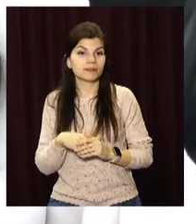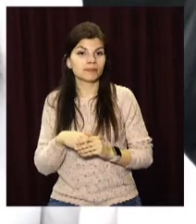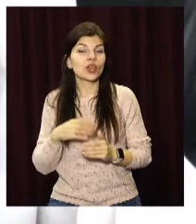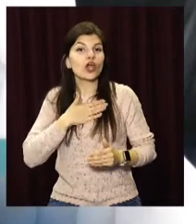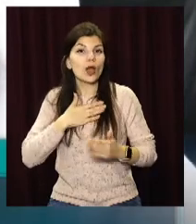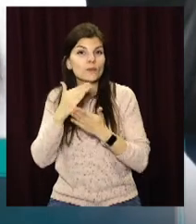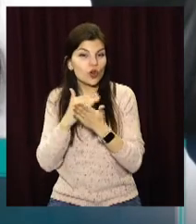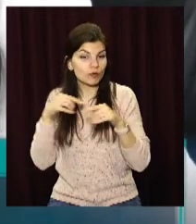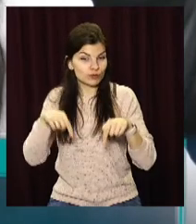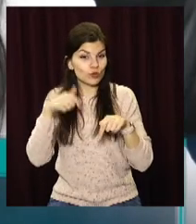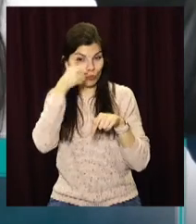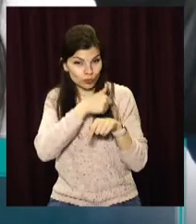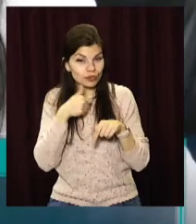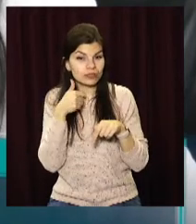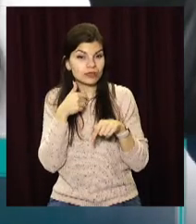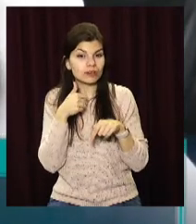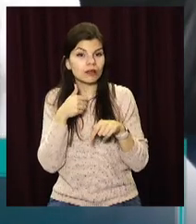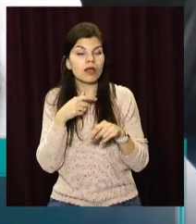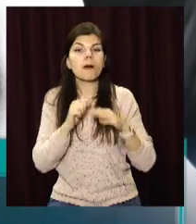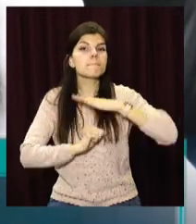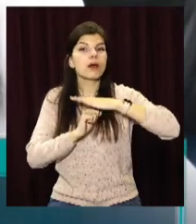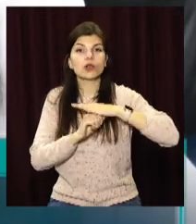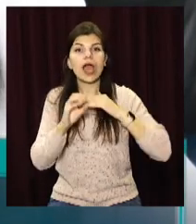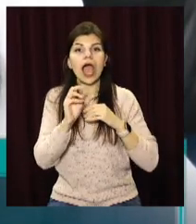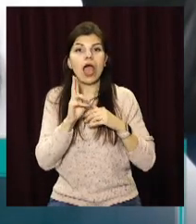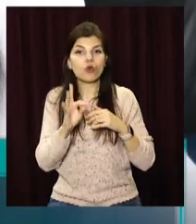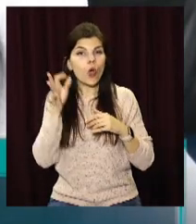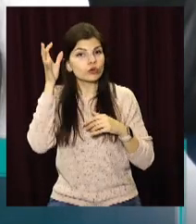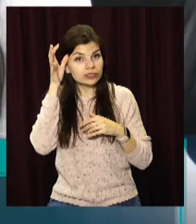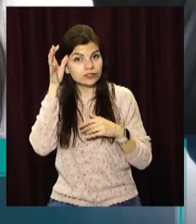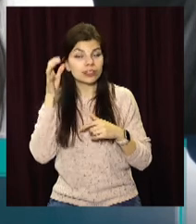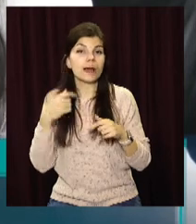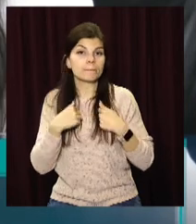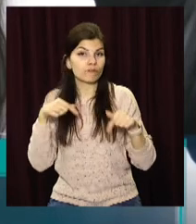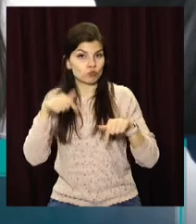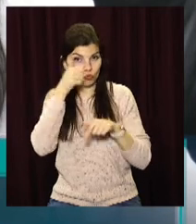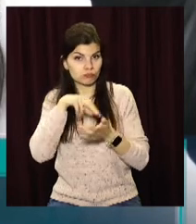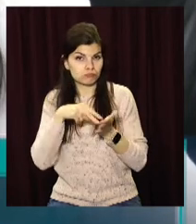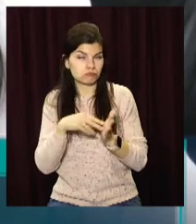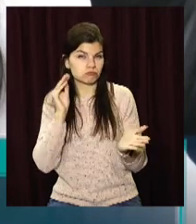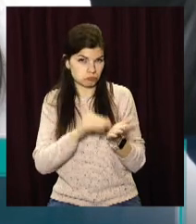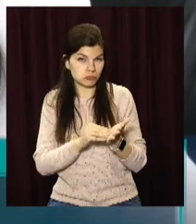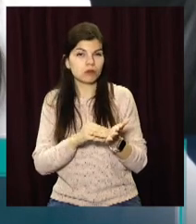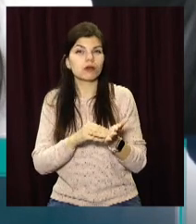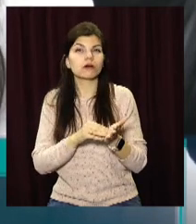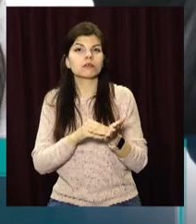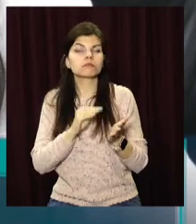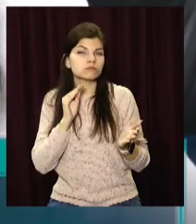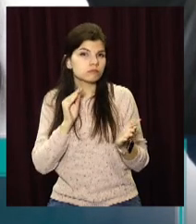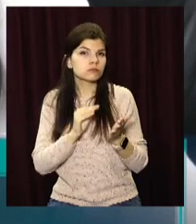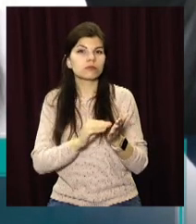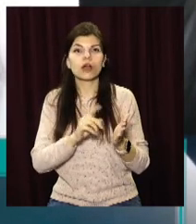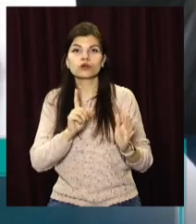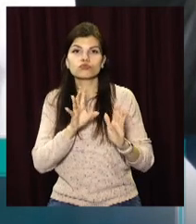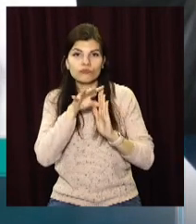Наша програма в цьому році базується на екоосвіті. Ми в цьому році поставили собі за мету